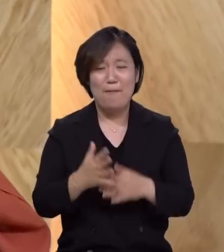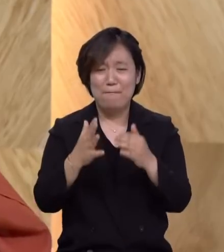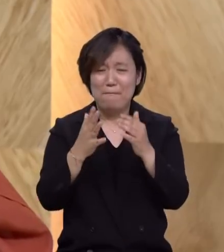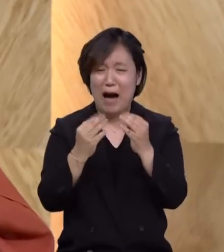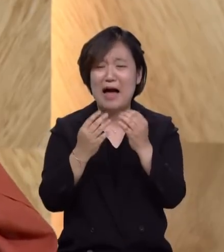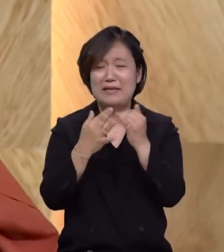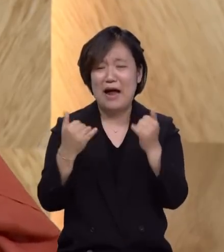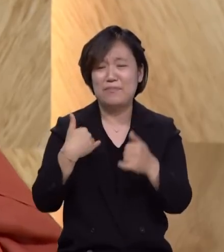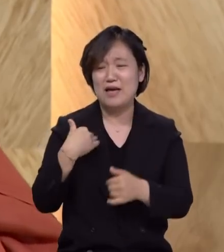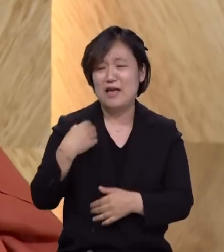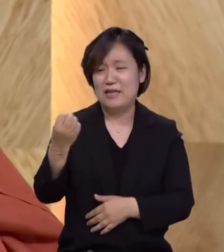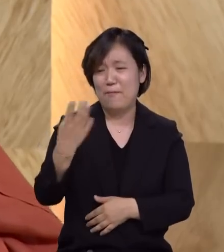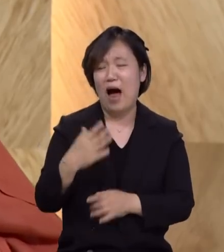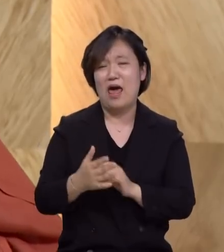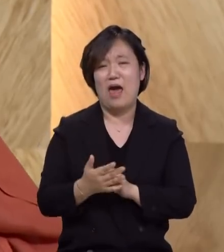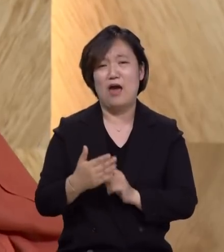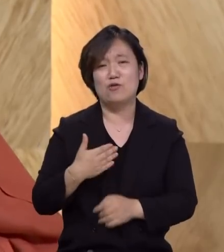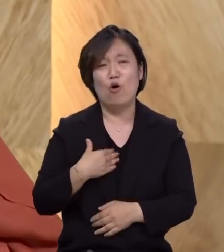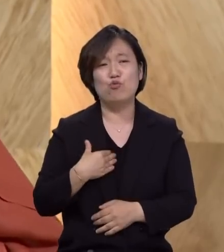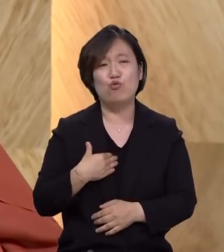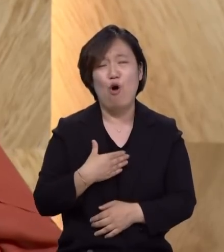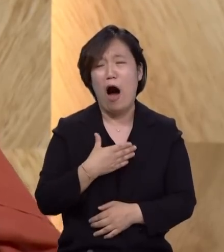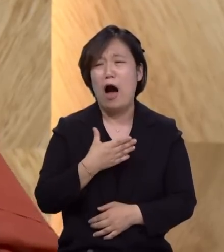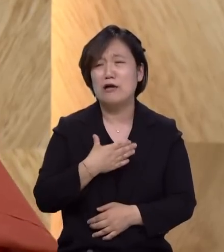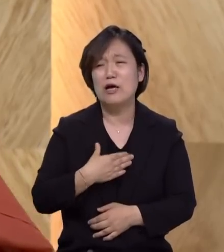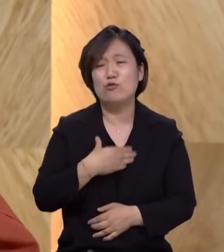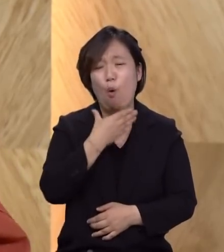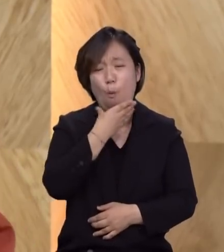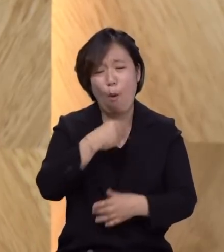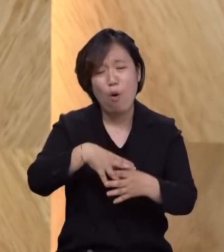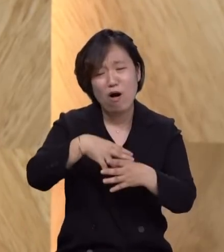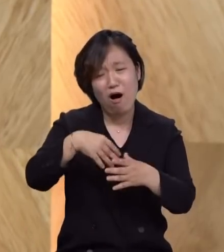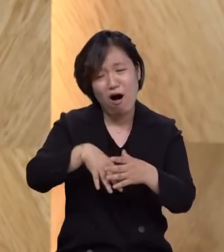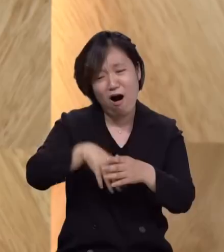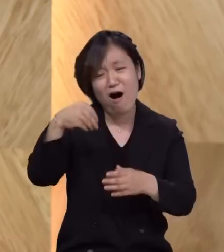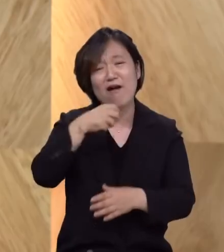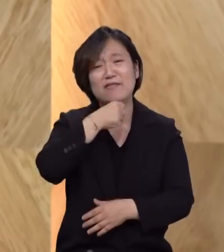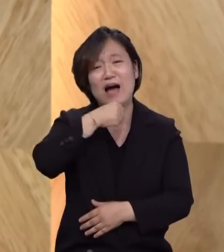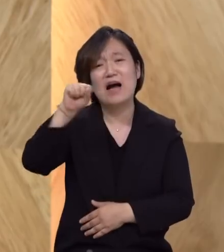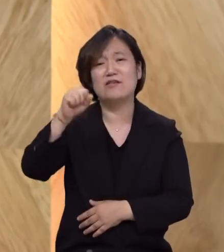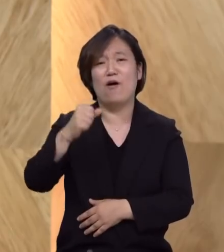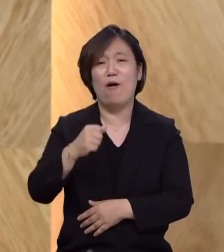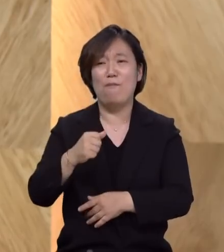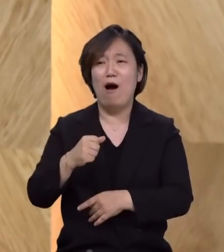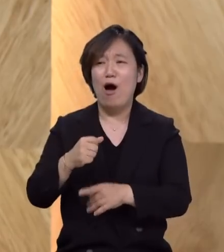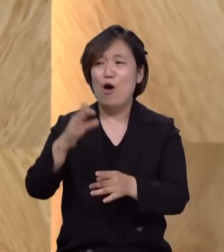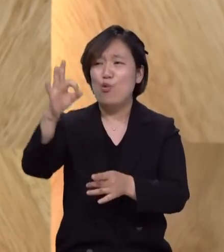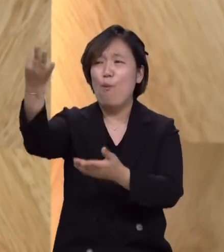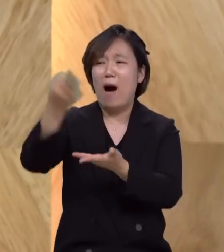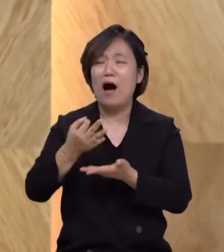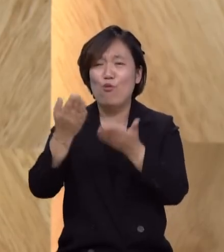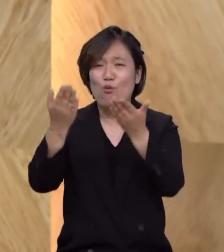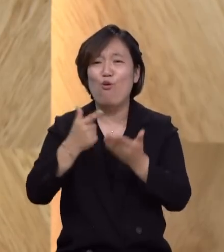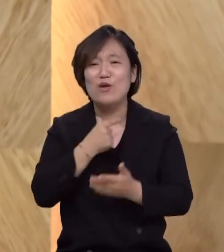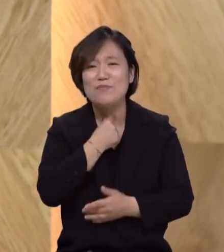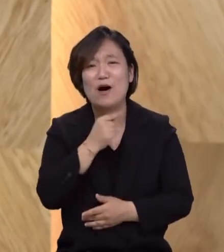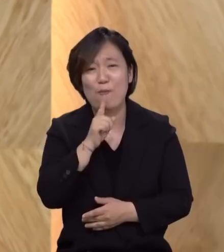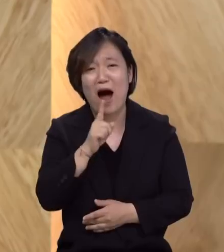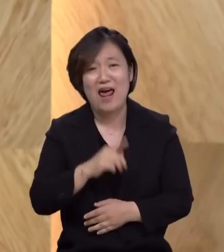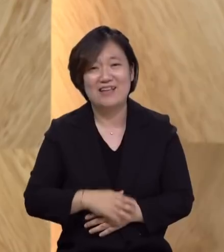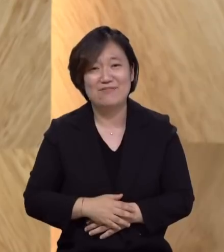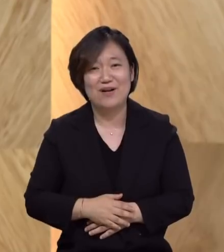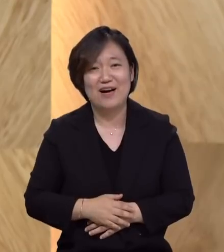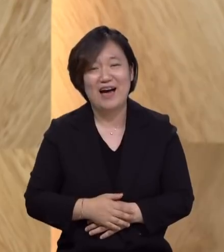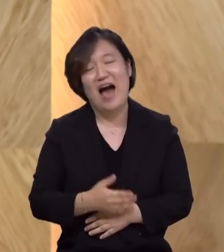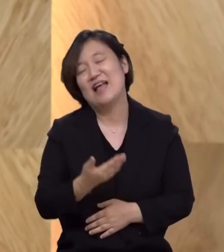그래도 복권에 당첨이나 됐으면 좋겠습니다 이렇게 얘기하시는 분들이 있기는 하지만 중요한